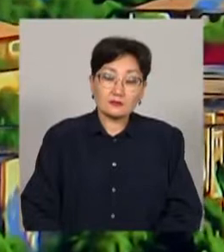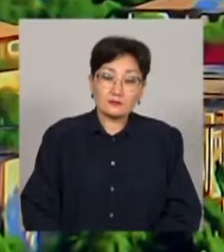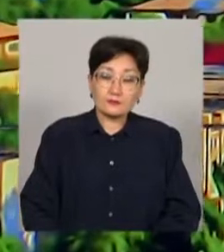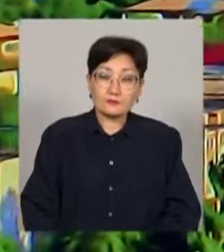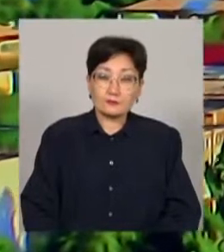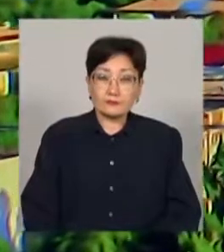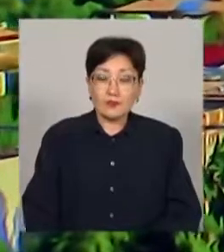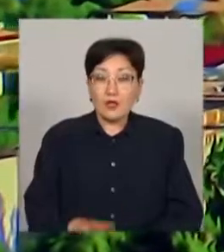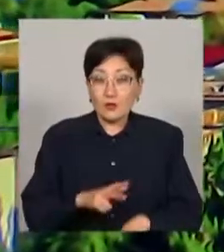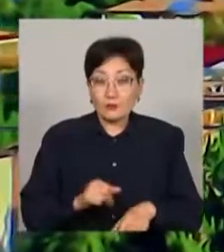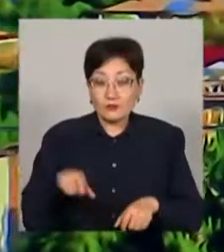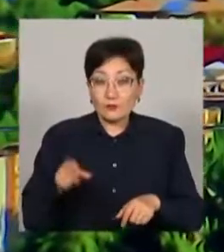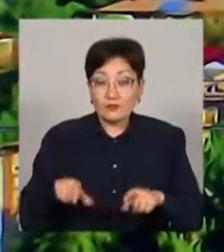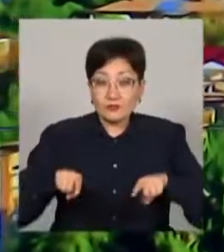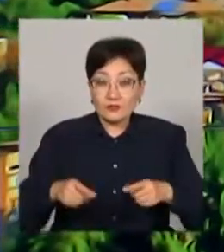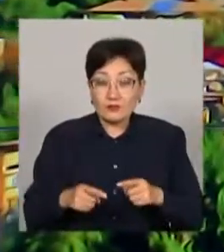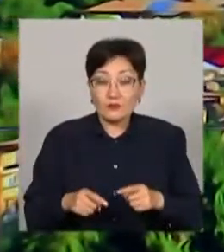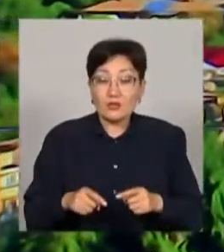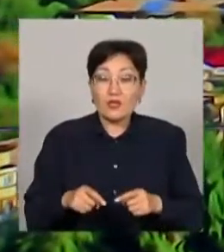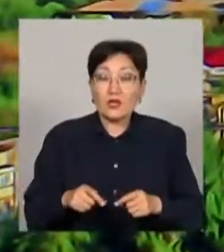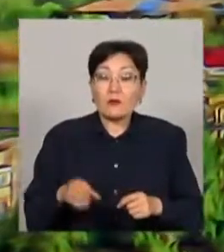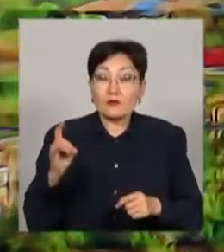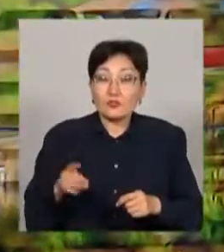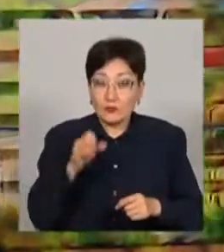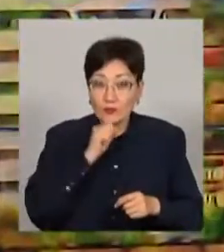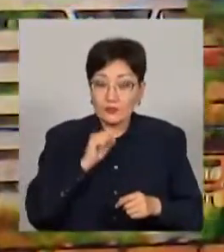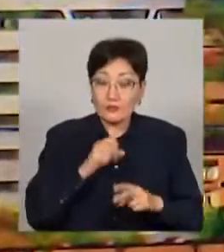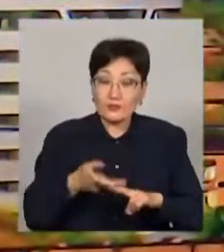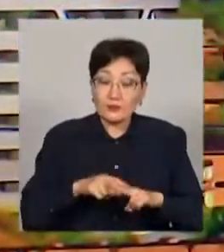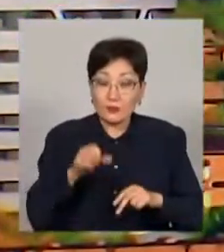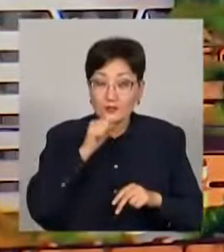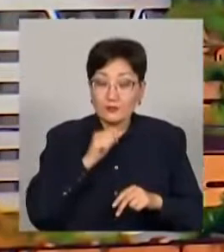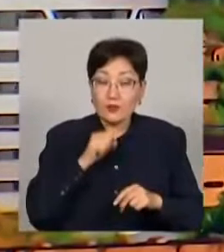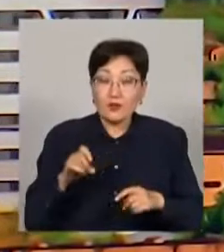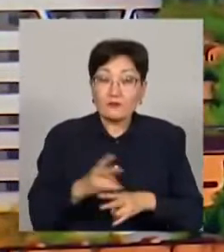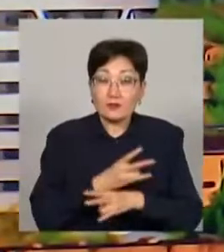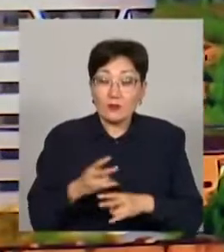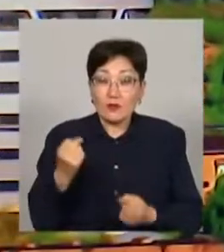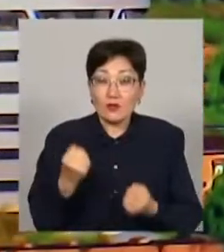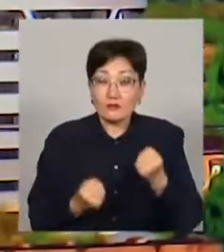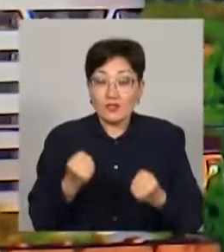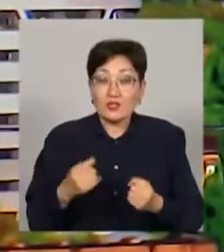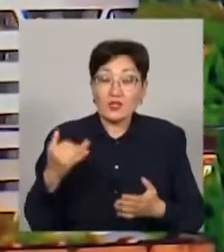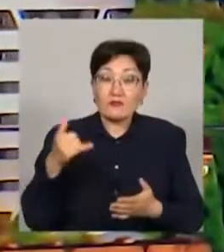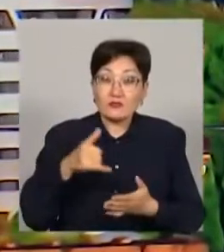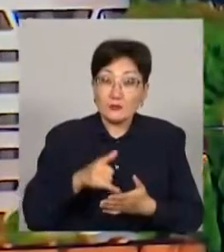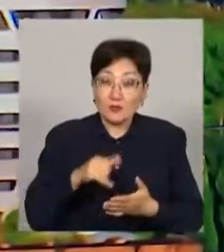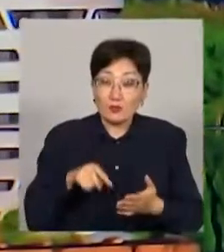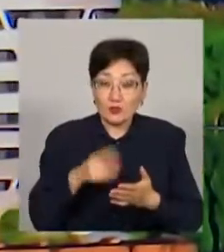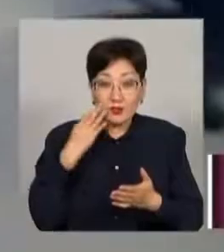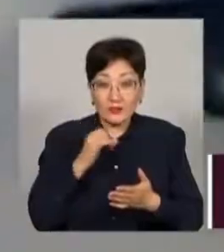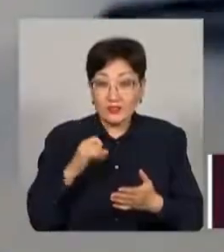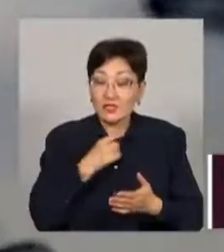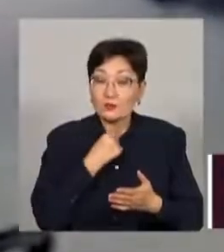Тем временем полицейские задержали серийного таксиста-вора, который грабил по ночам автозаправки в Алматы и Талдыкоргане. По